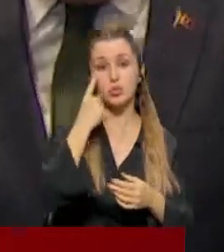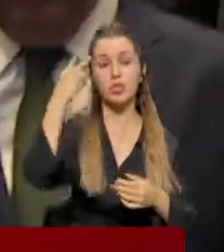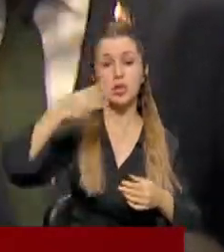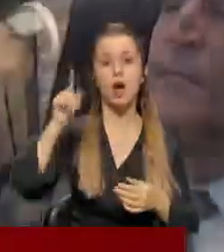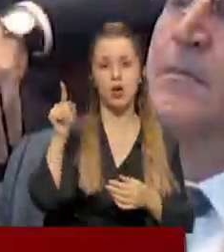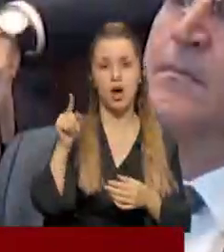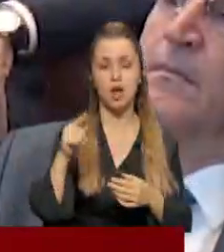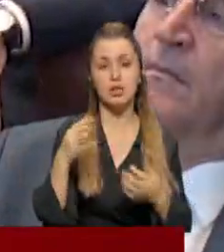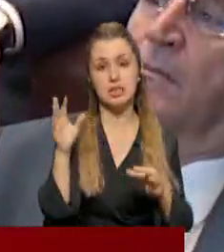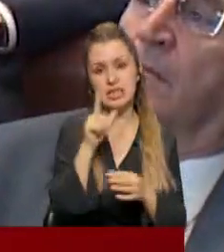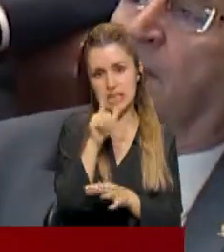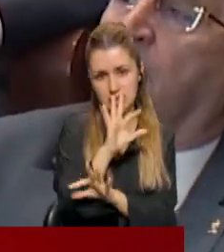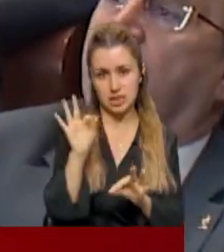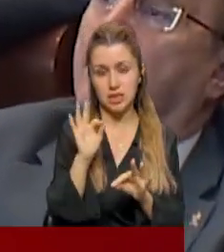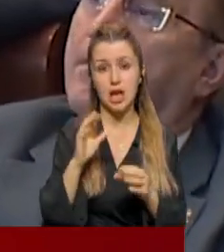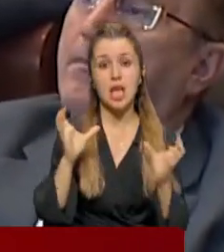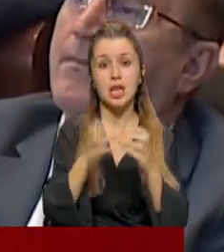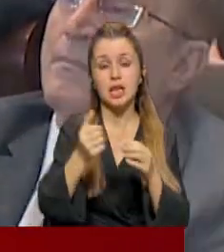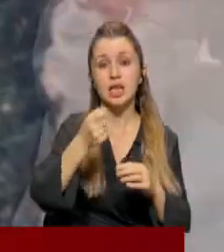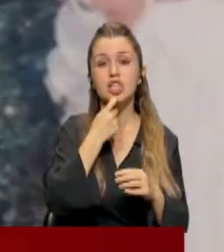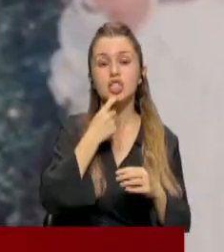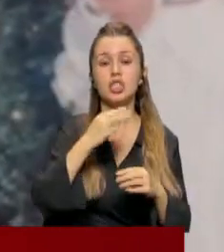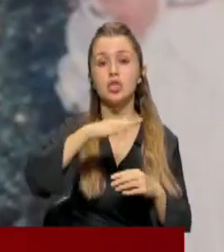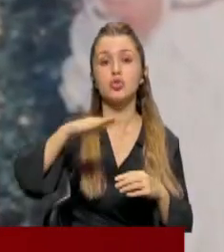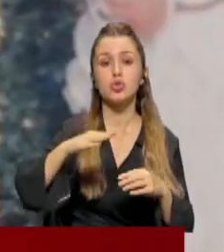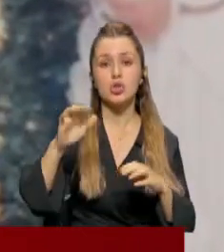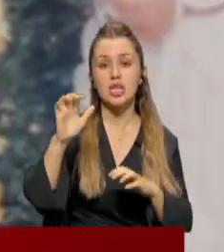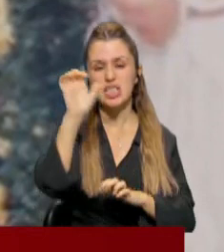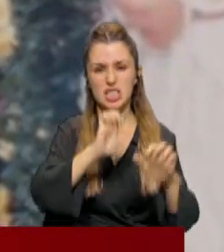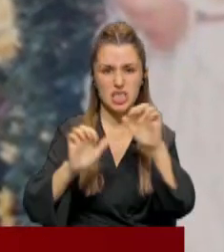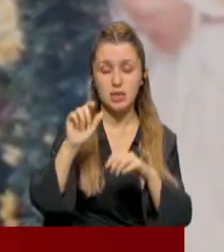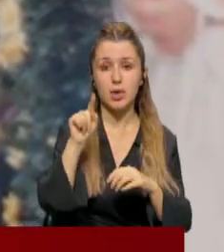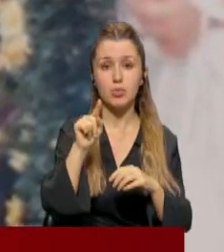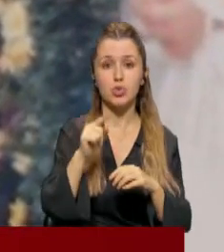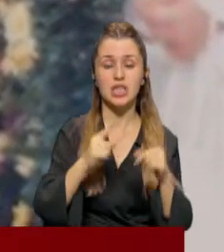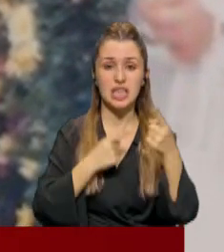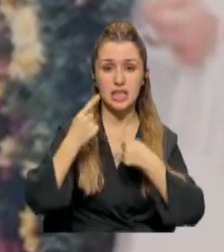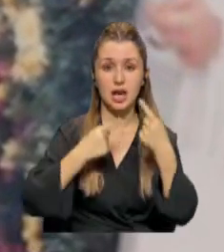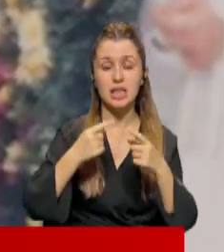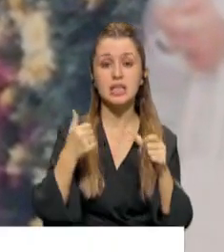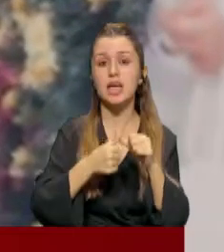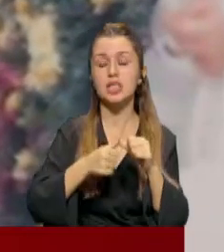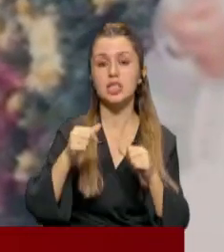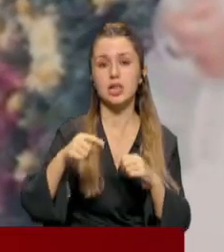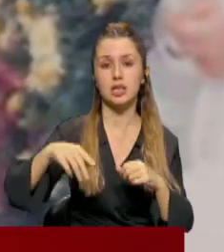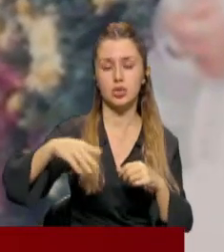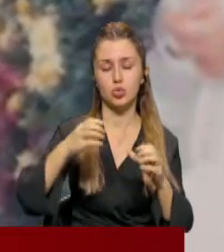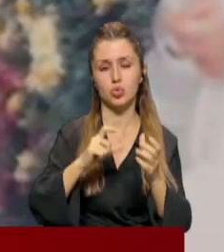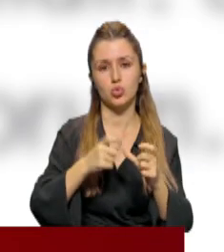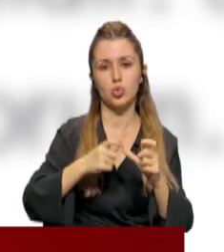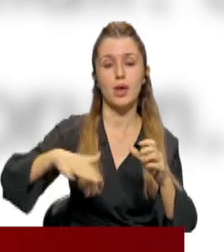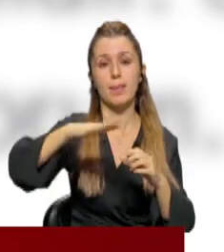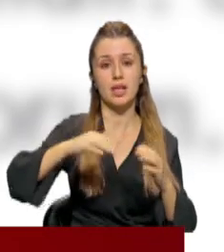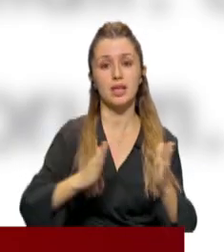Erdoğan ise henüz sessiz. Tarikatta 6 yaşındaki çocuğa cinsel istismar iddiasını ama eşi Emine Erdoğan sosyal medyadan tepki